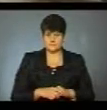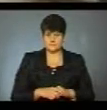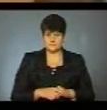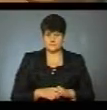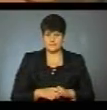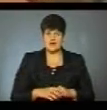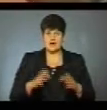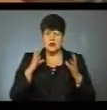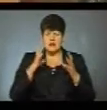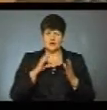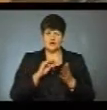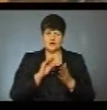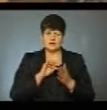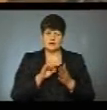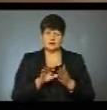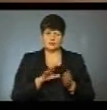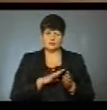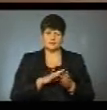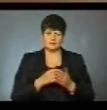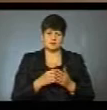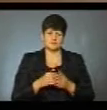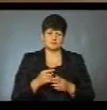Радіодиктант тривав близько 20 хвилин.